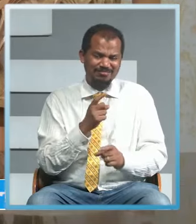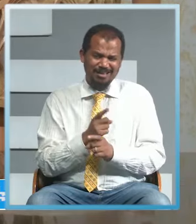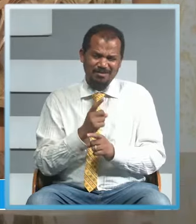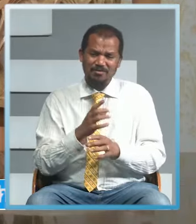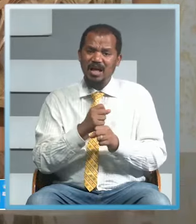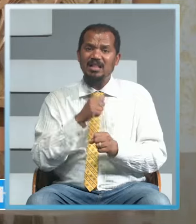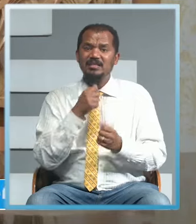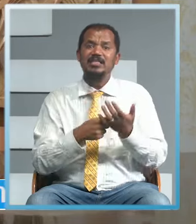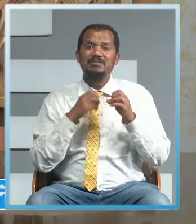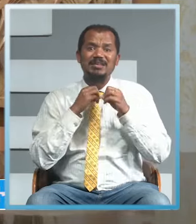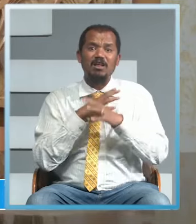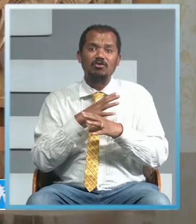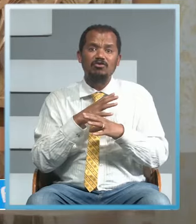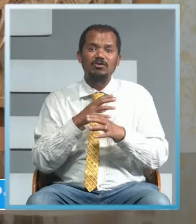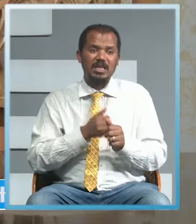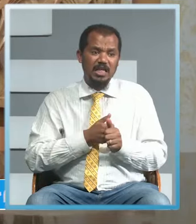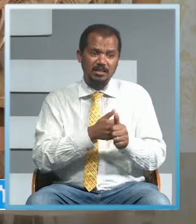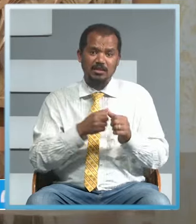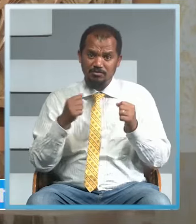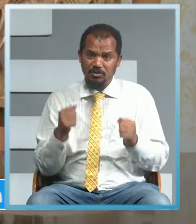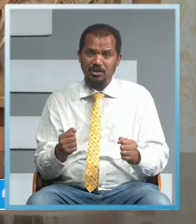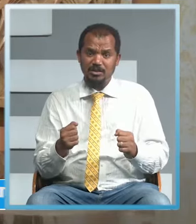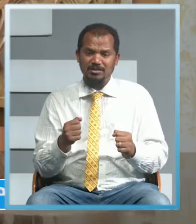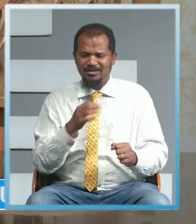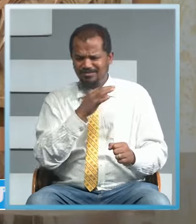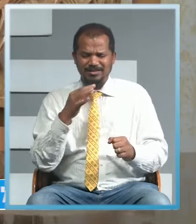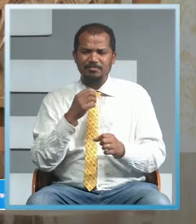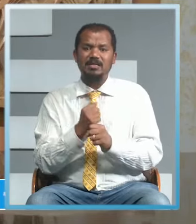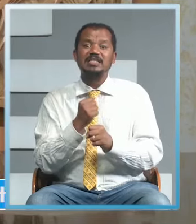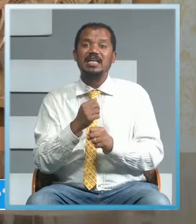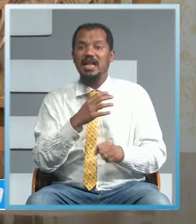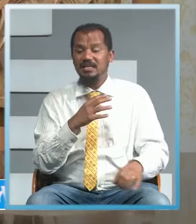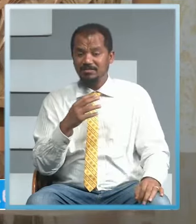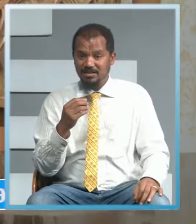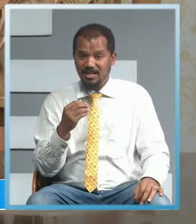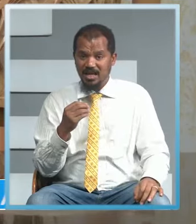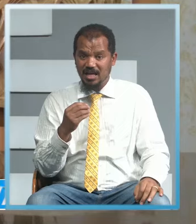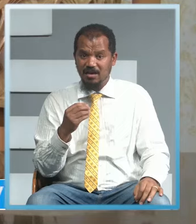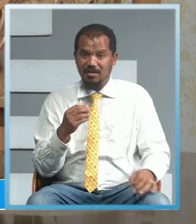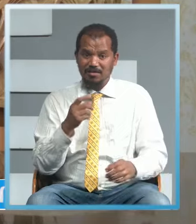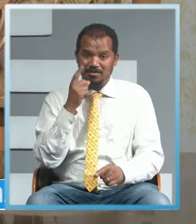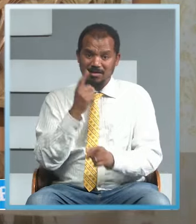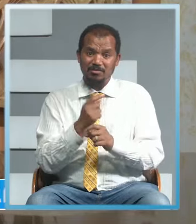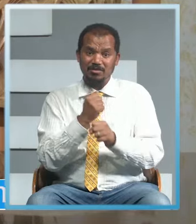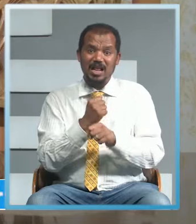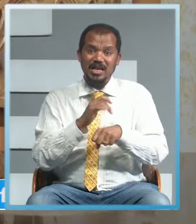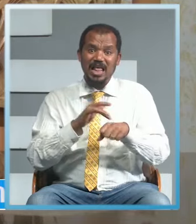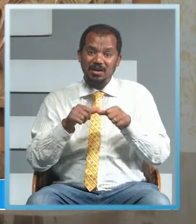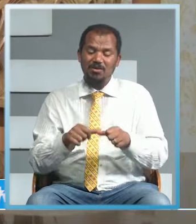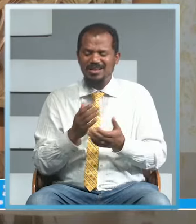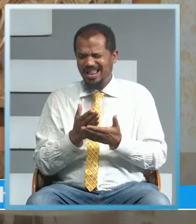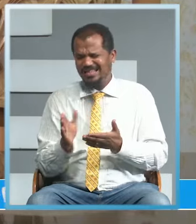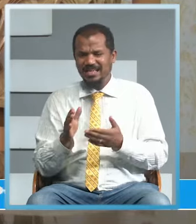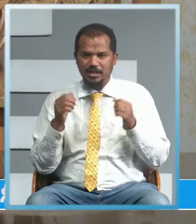ካልተሰራበትና በአግባቡ ካልተያዘ እነኝ ብክለቶች ሊያስከትል የሚችል በደንብ ከሰራንበትና በአግባቡ ስራ ላይ ካዋለን